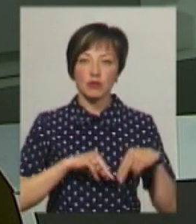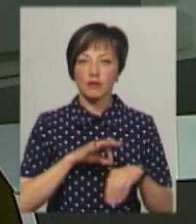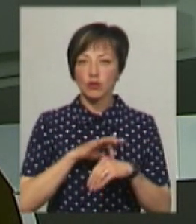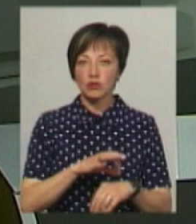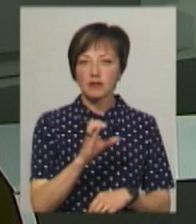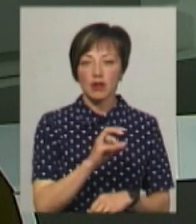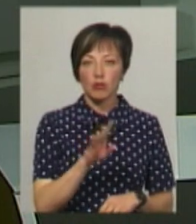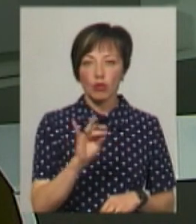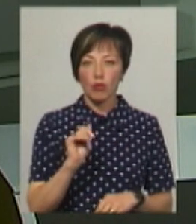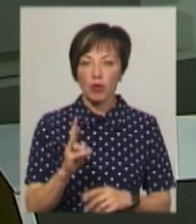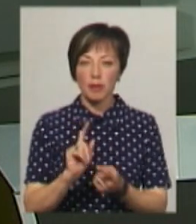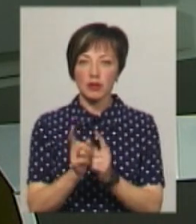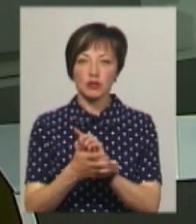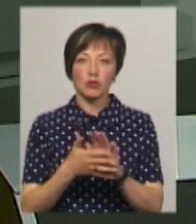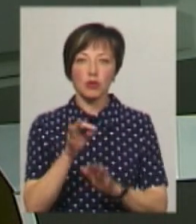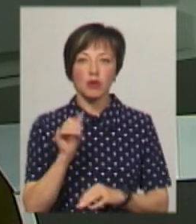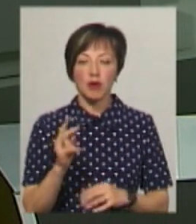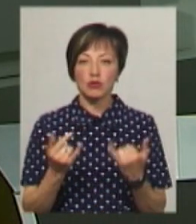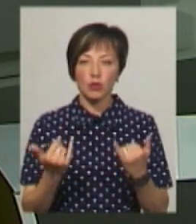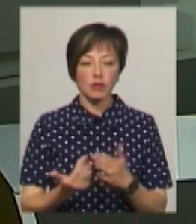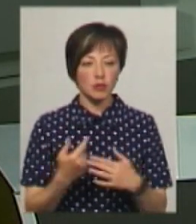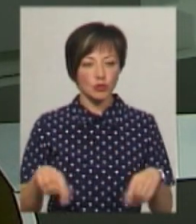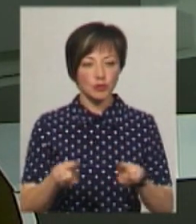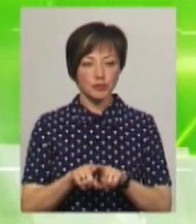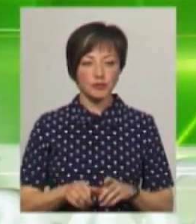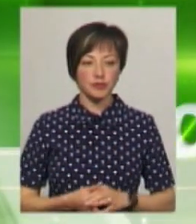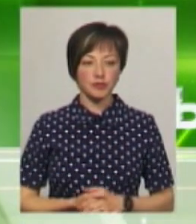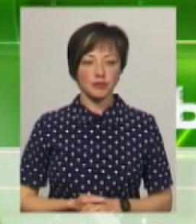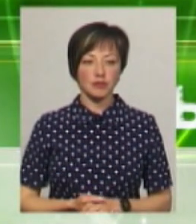Світлана Поробок, диктор жестової мови Ольга Рибак. Сьогодні у випуску.